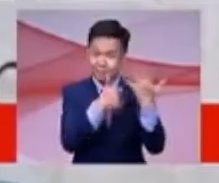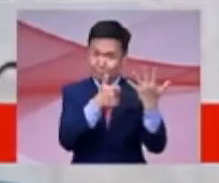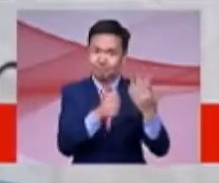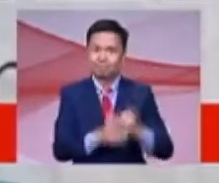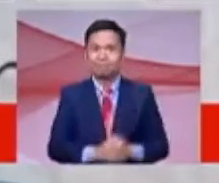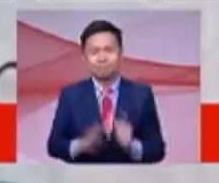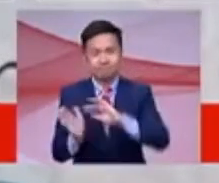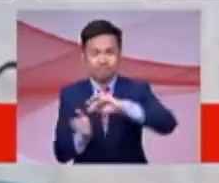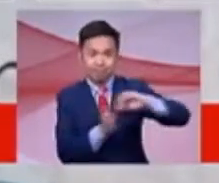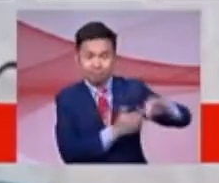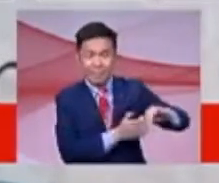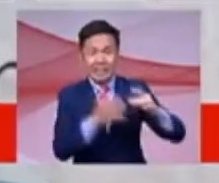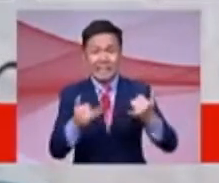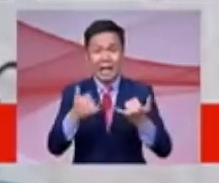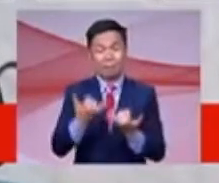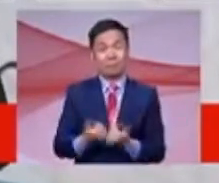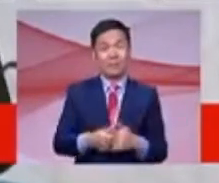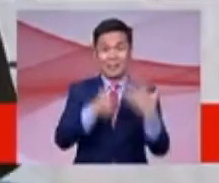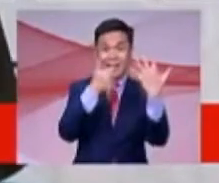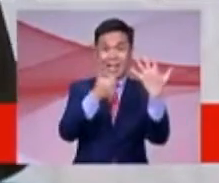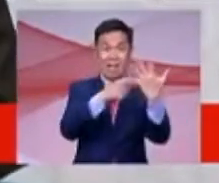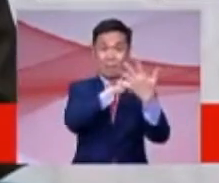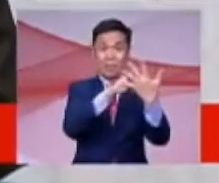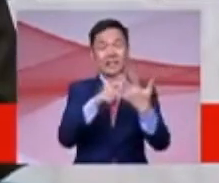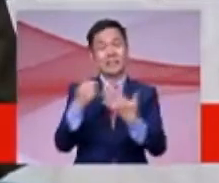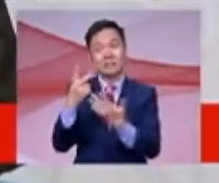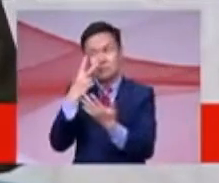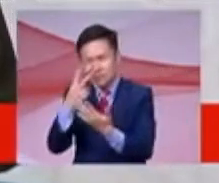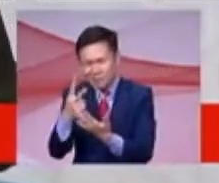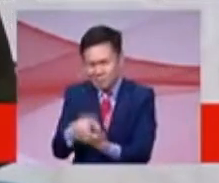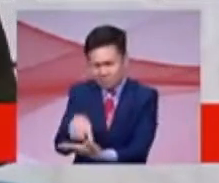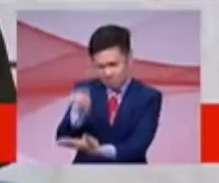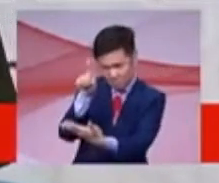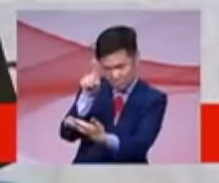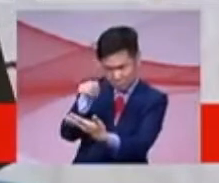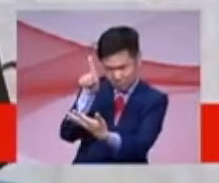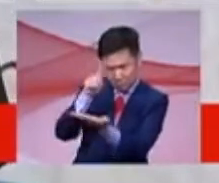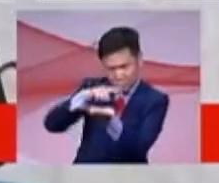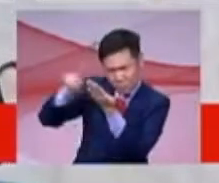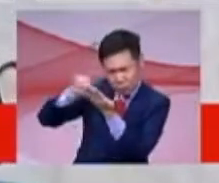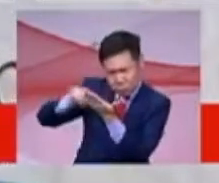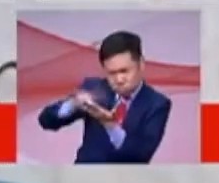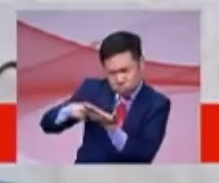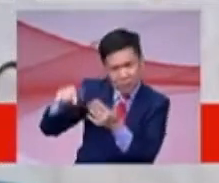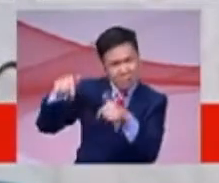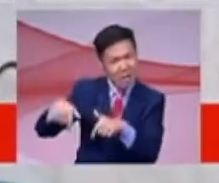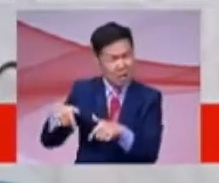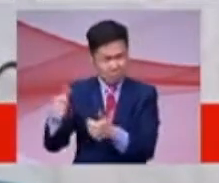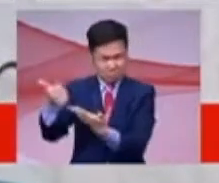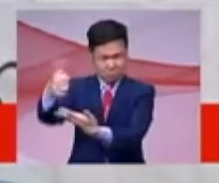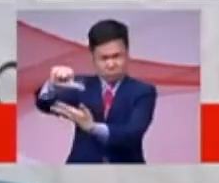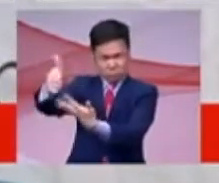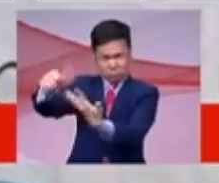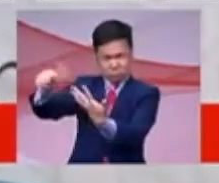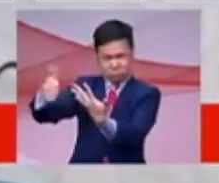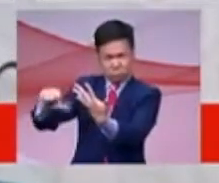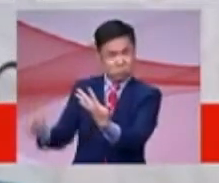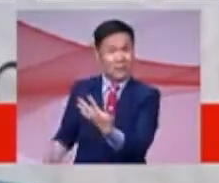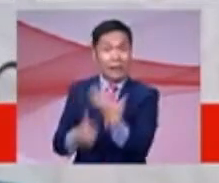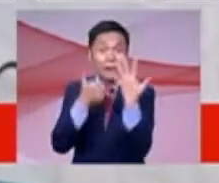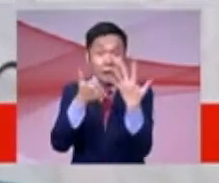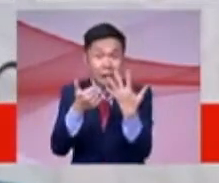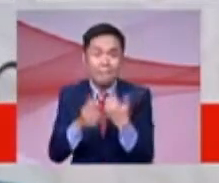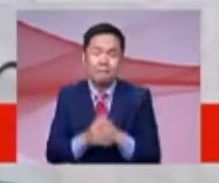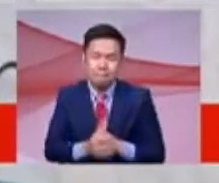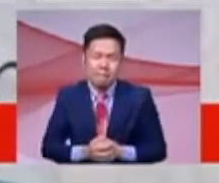hari kita melihat kepada 6 petunjuk untuk menilai keadaan semasa, iaitu yang